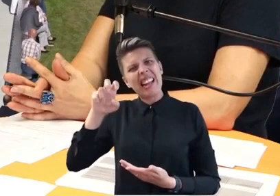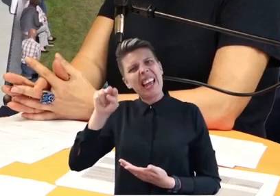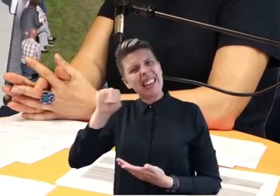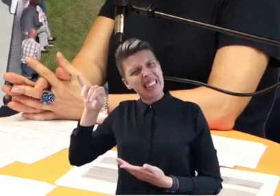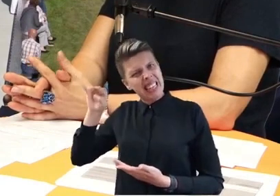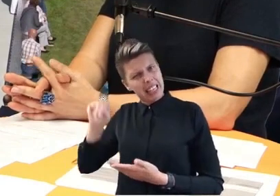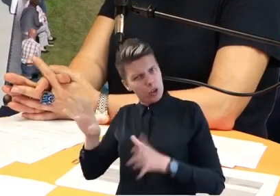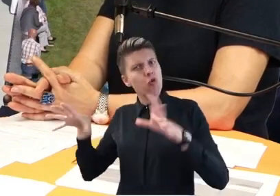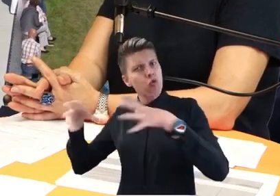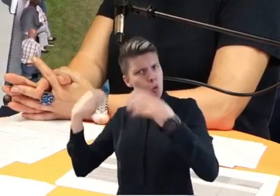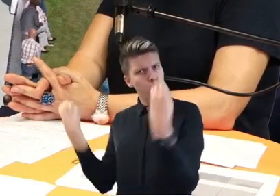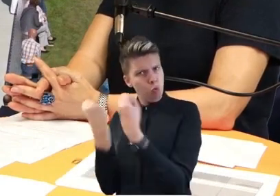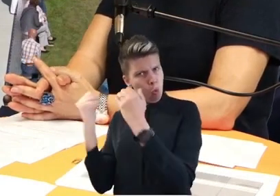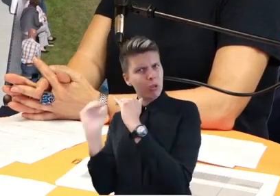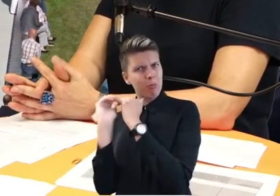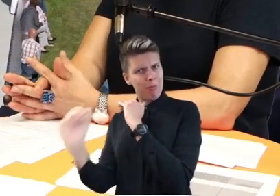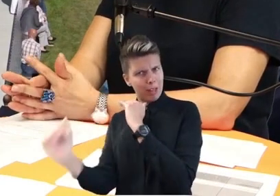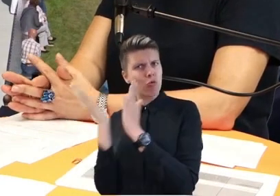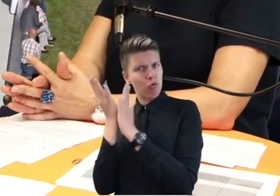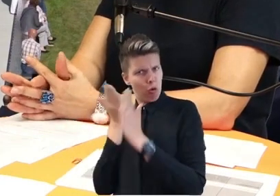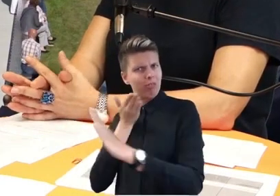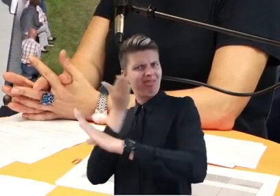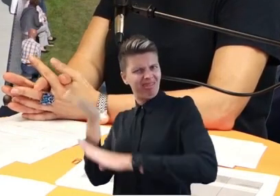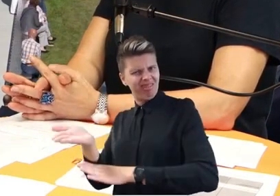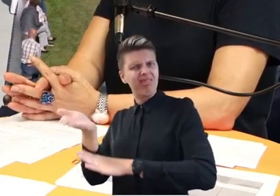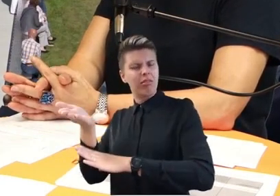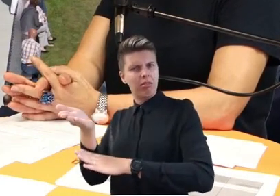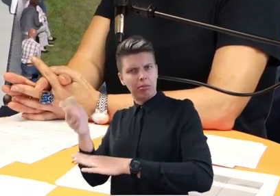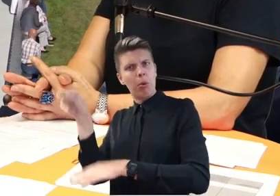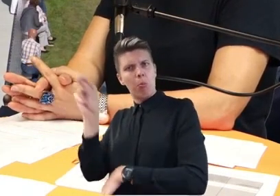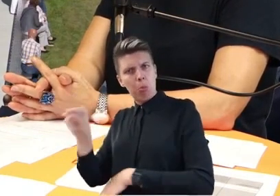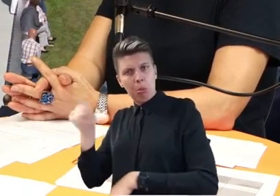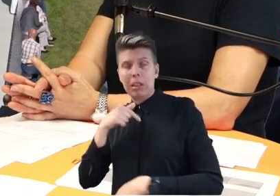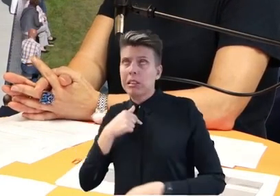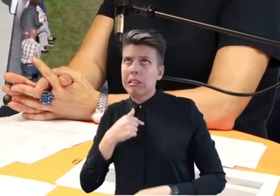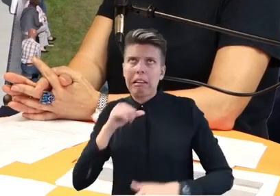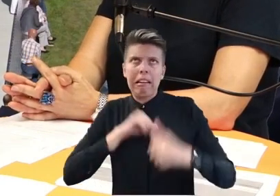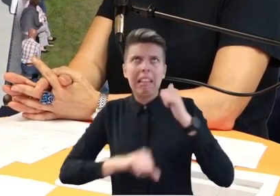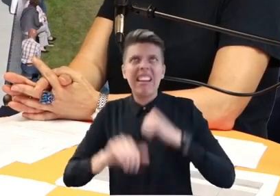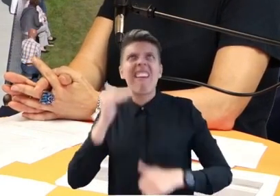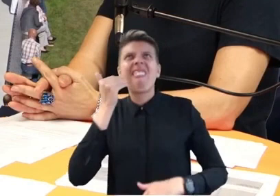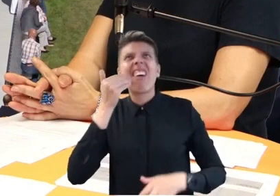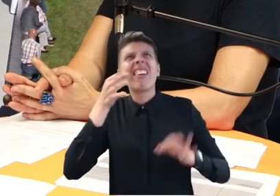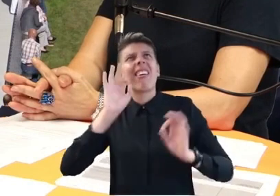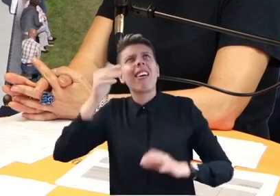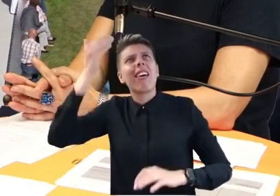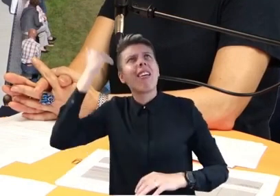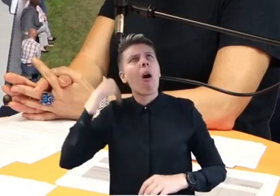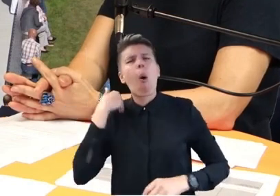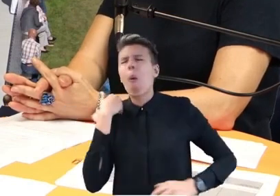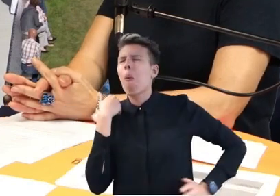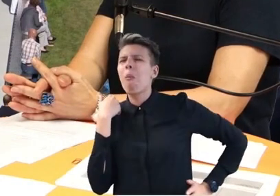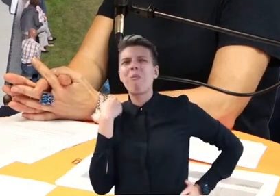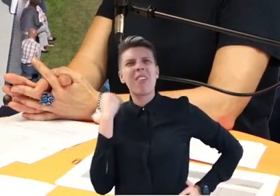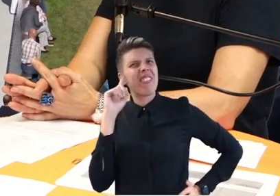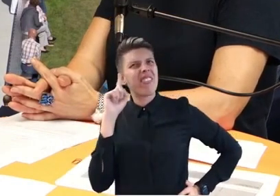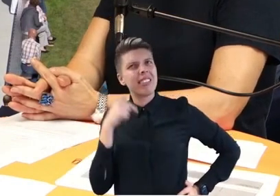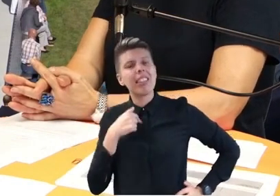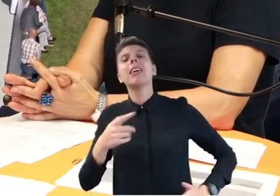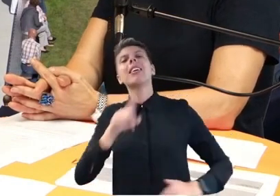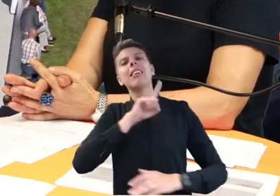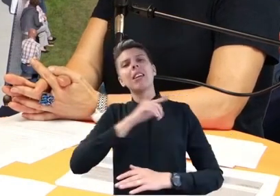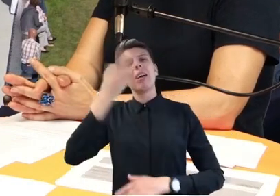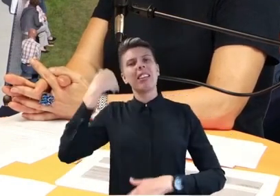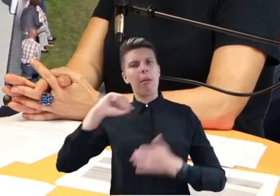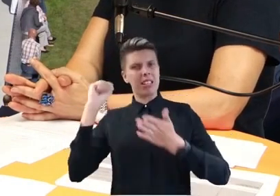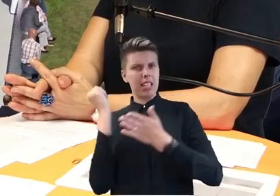geübt haben. Tatsächlich ist mein Gedächtnis etwas kurz und ich weiß nicht mehr, in welchem Jahr das war, aber ich war damals noch Pressesprecherin